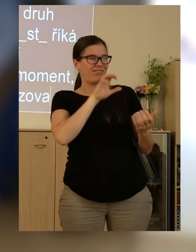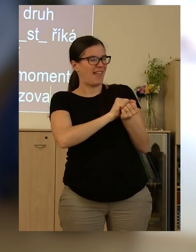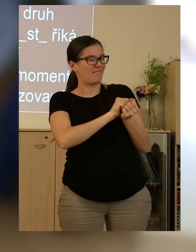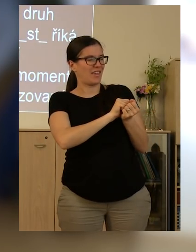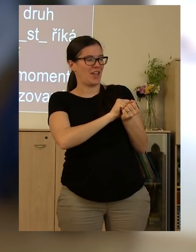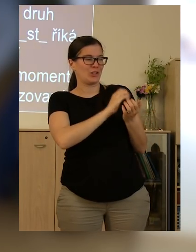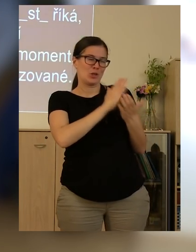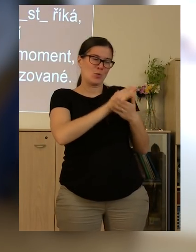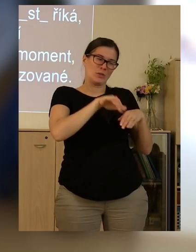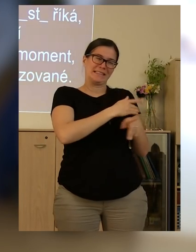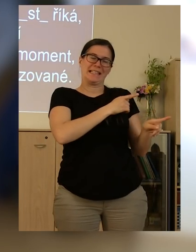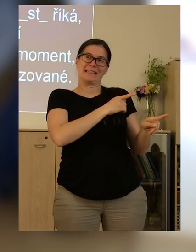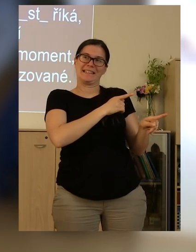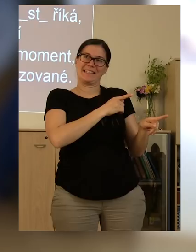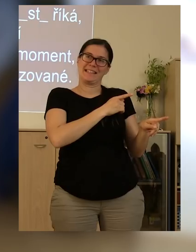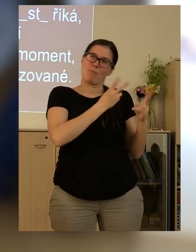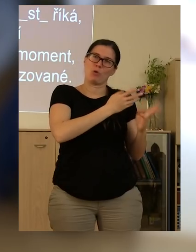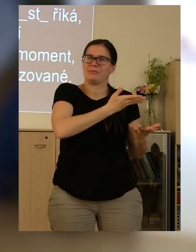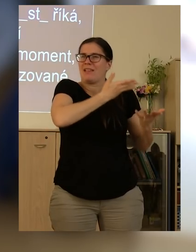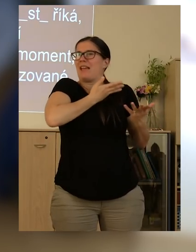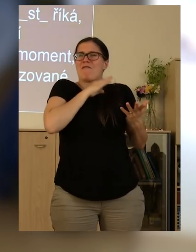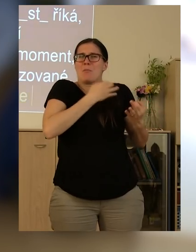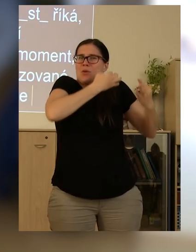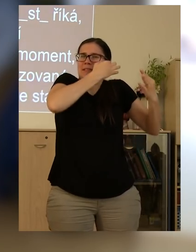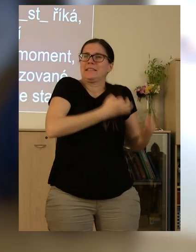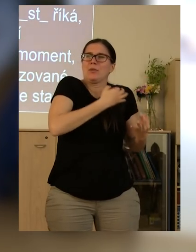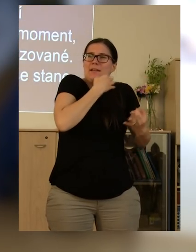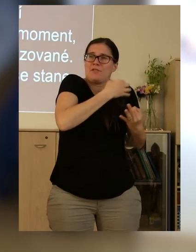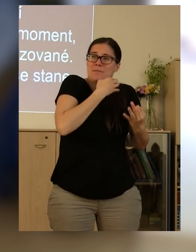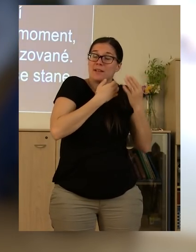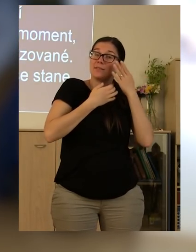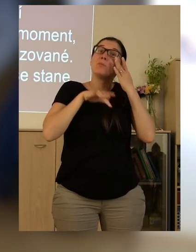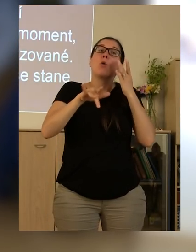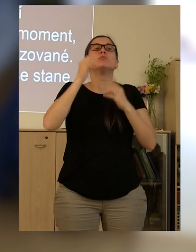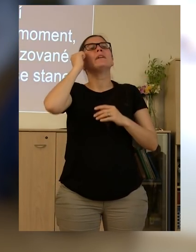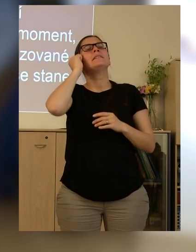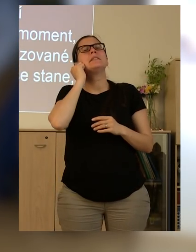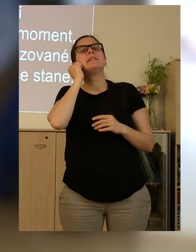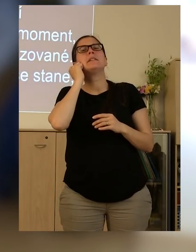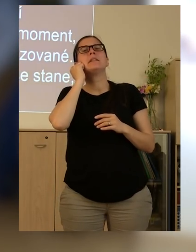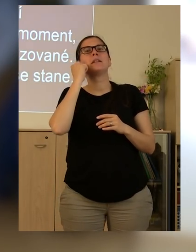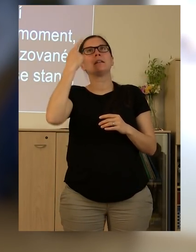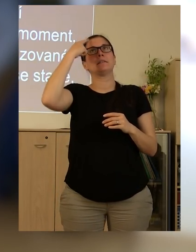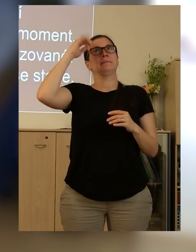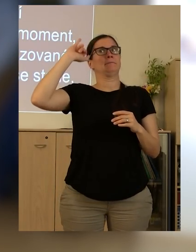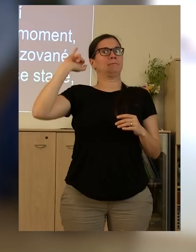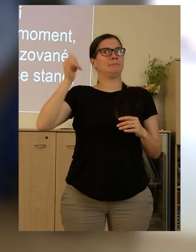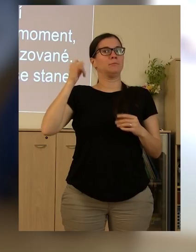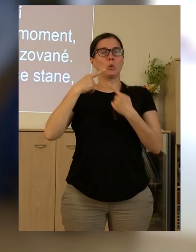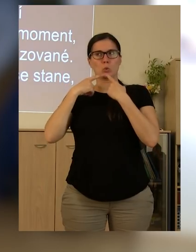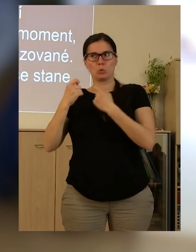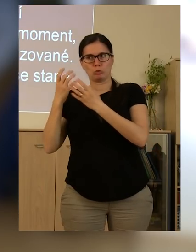Samozřejmě, že často se stane, že si člověk řekne, aha, Takže moje duše řekla tohle,